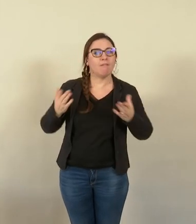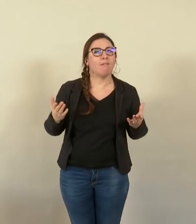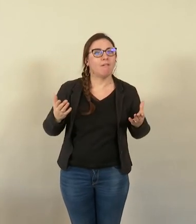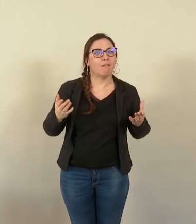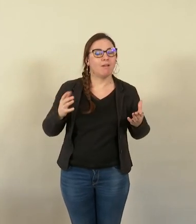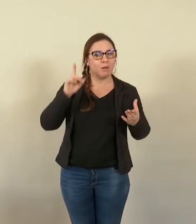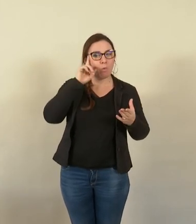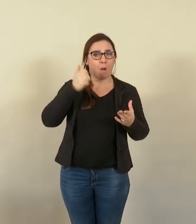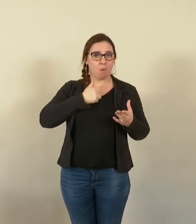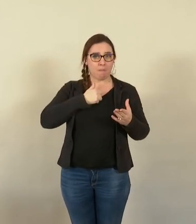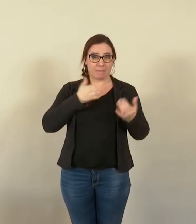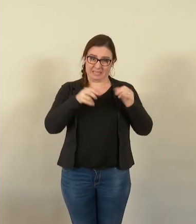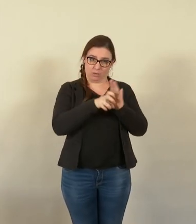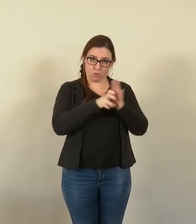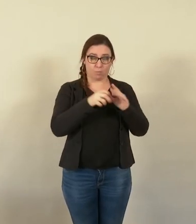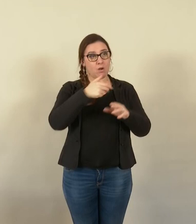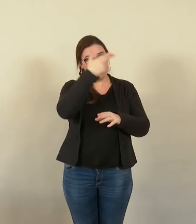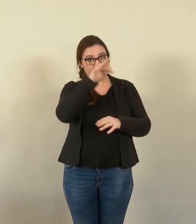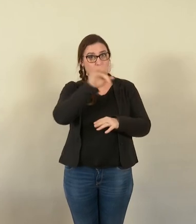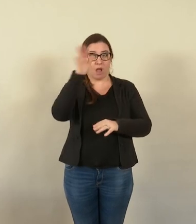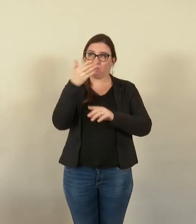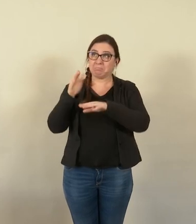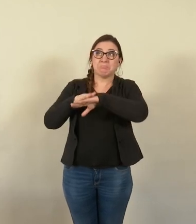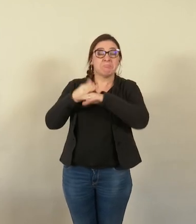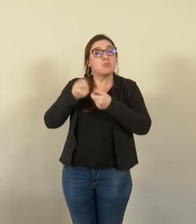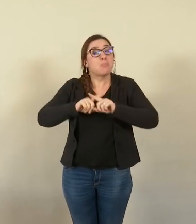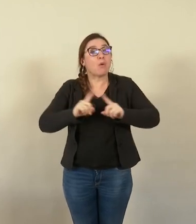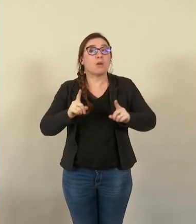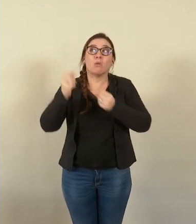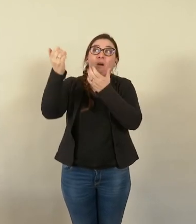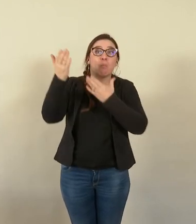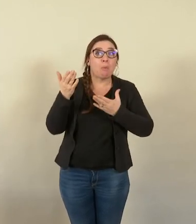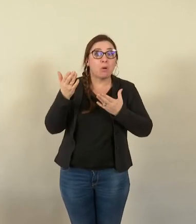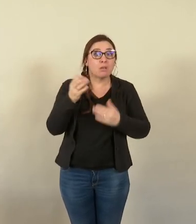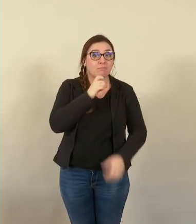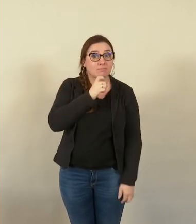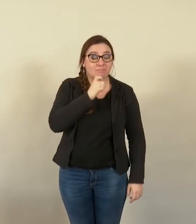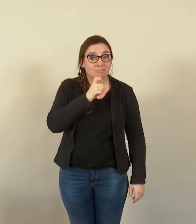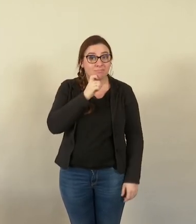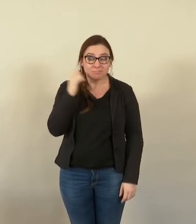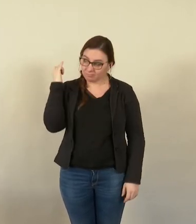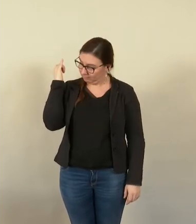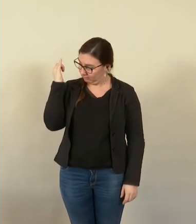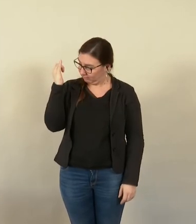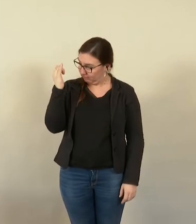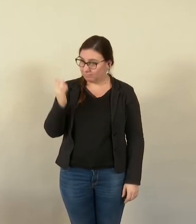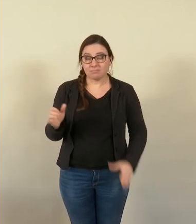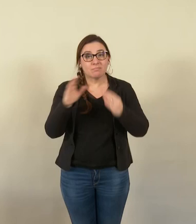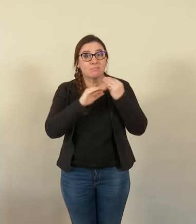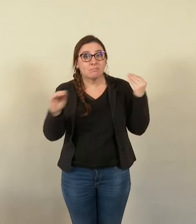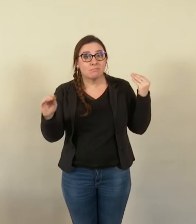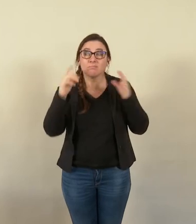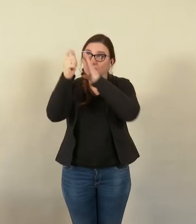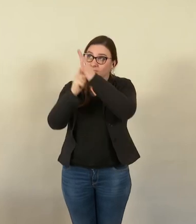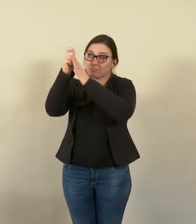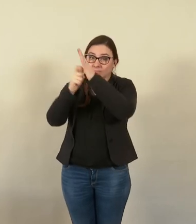part à la fois localement et nationalement de mes réserves j'attends toujours cette proposition voilà j'en ai reparlé plusieurs fois puisque je me suis